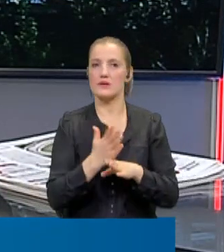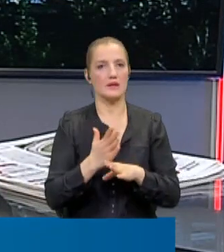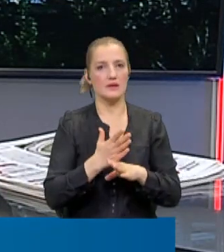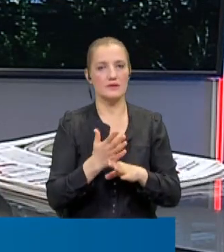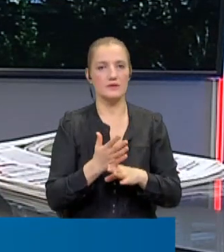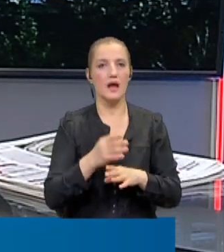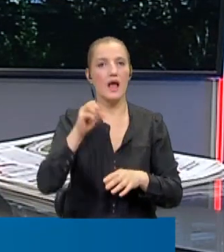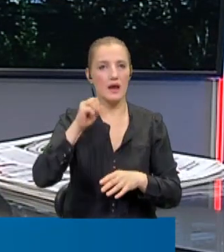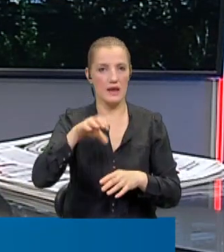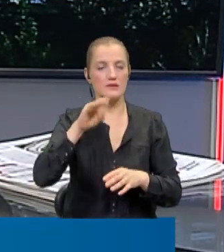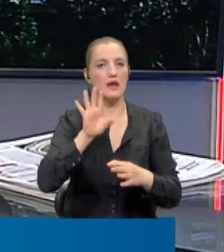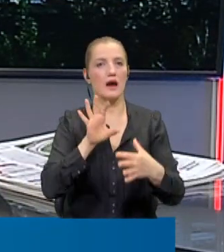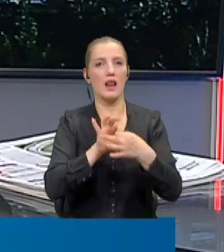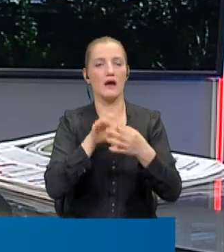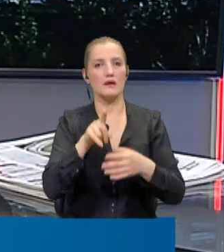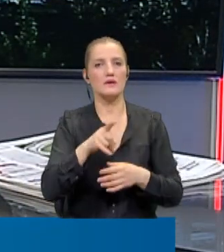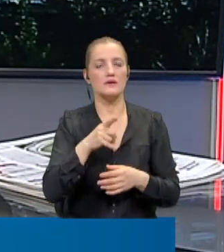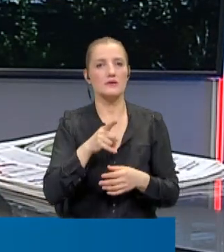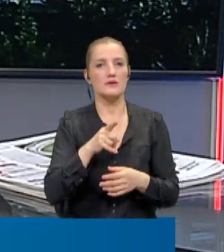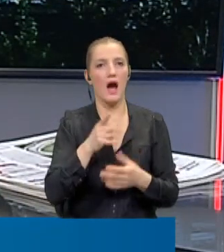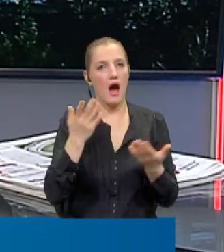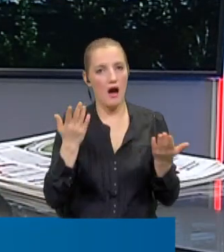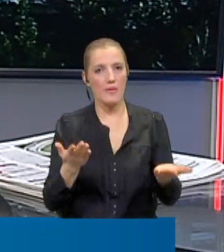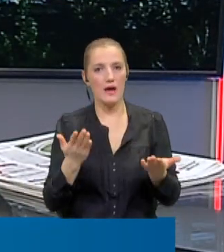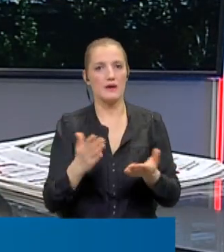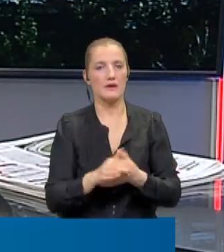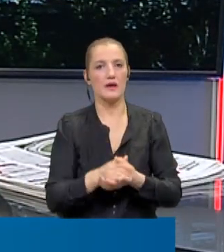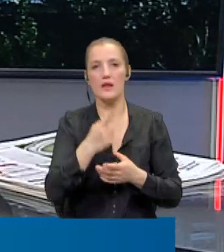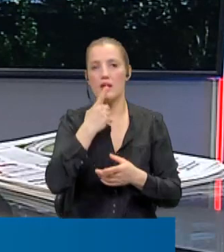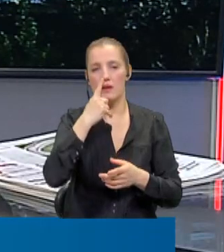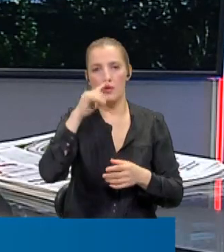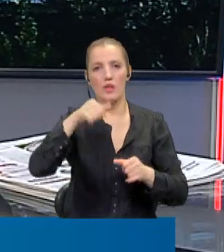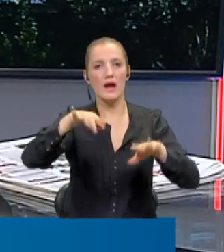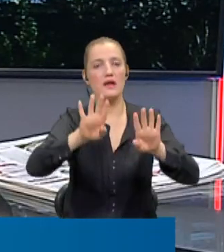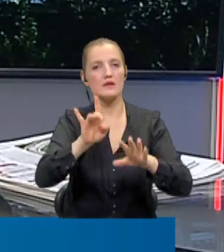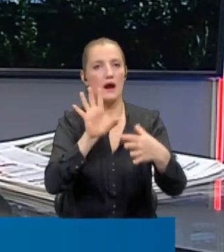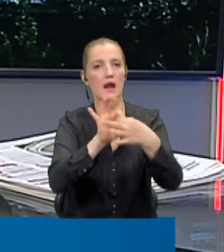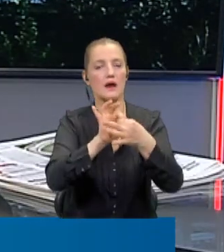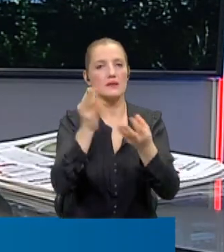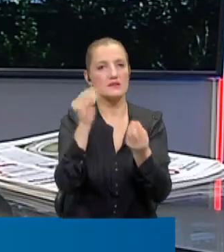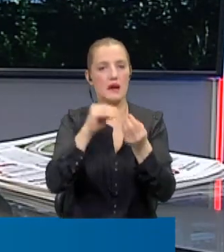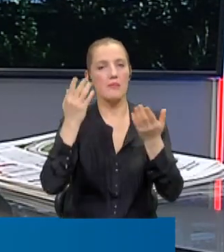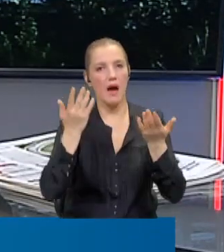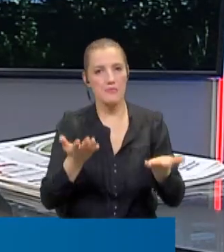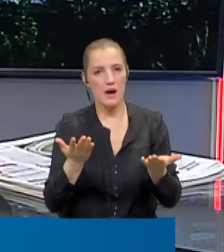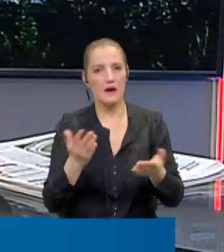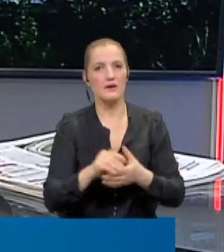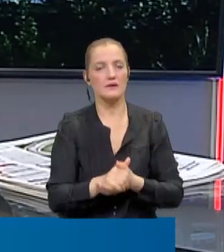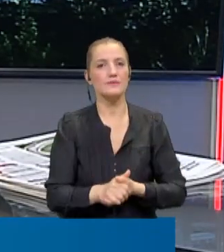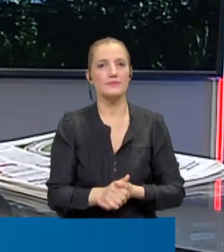neden elektrikle ilgili işte bunları söylüyorsunuz ama doğalgaz ilgili zam var ama